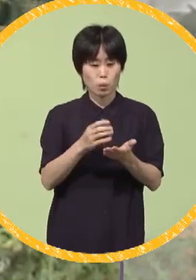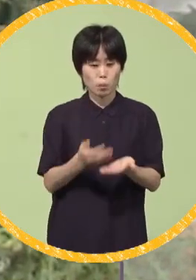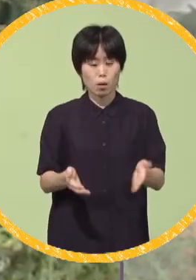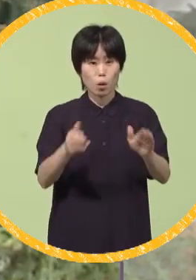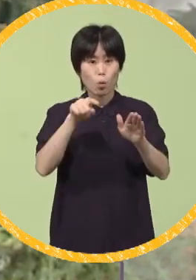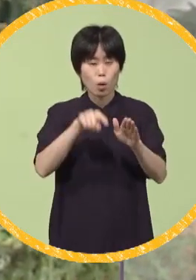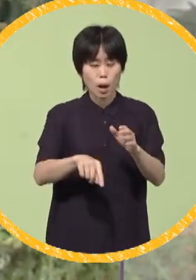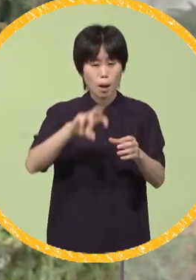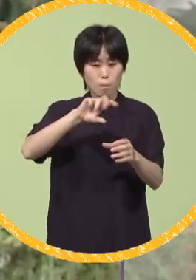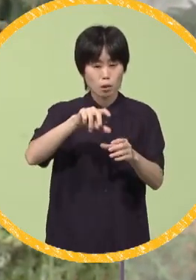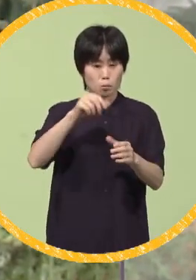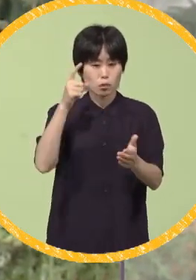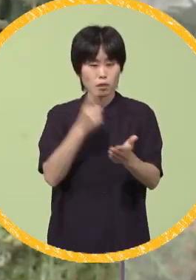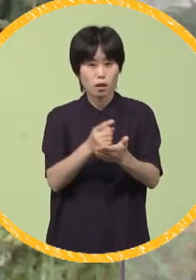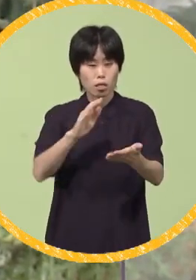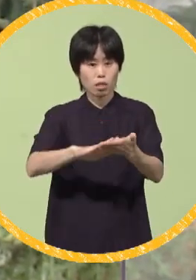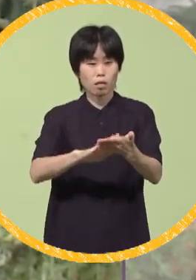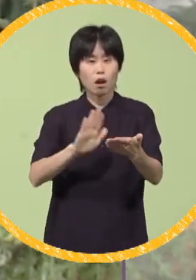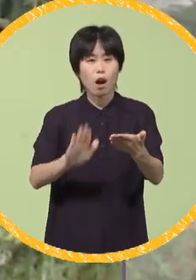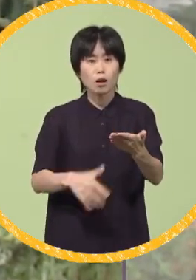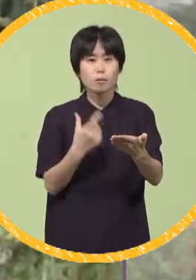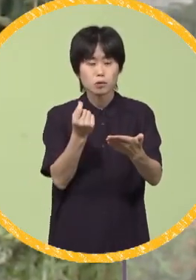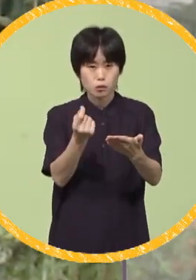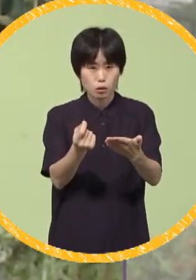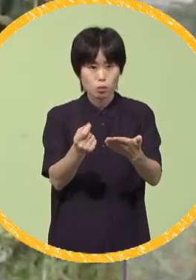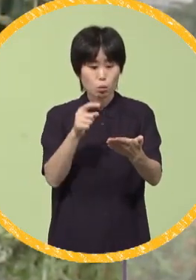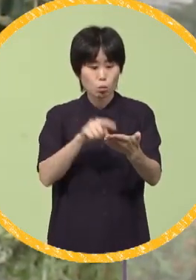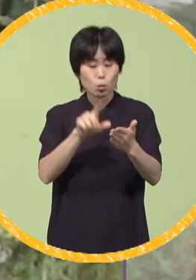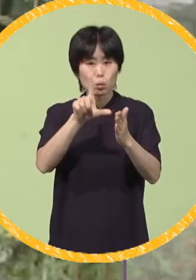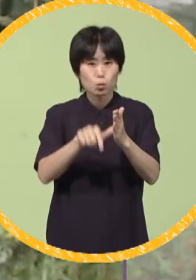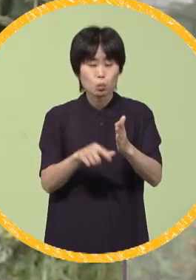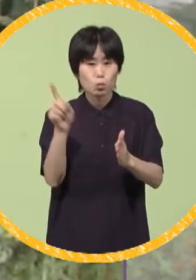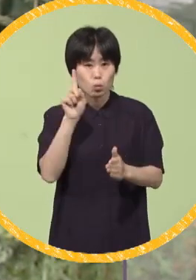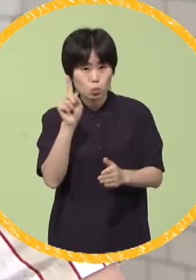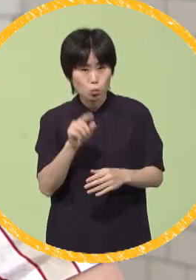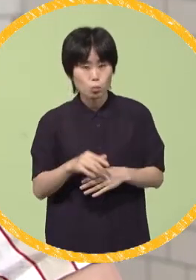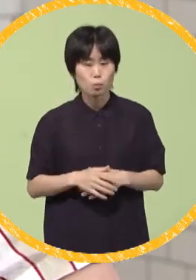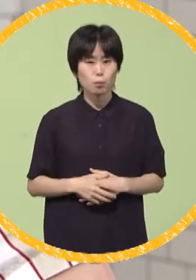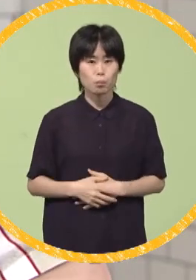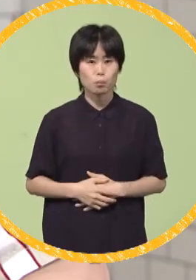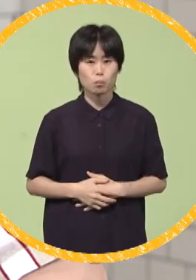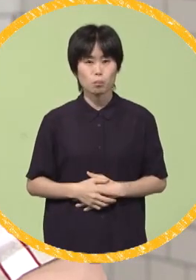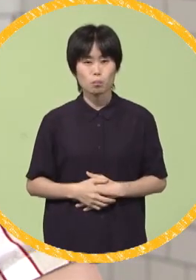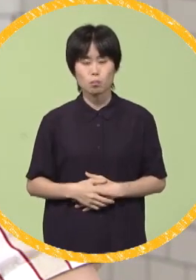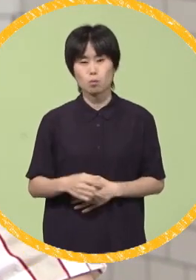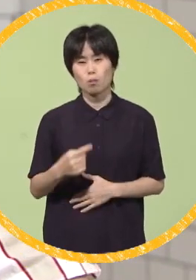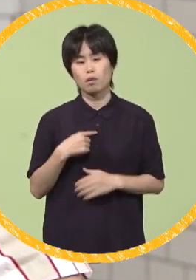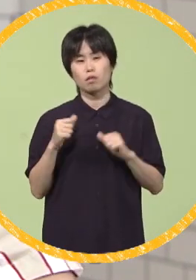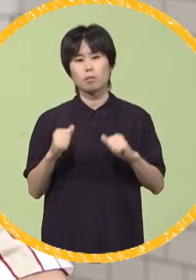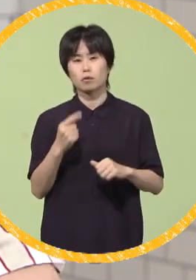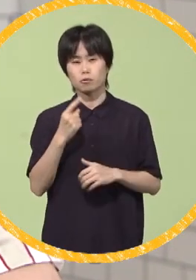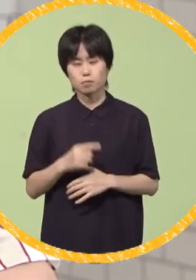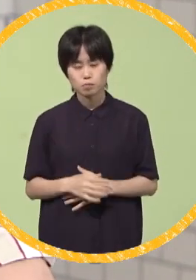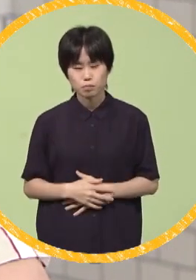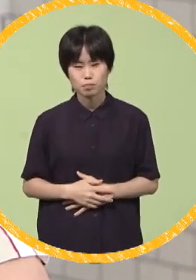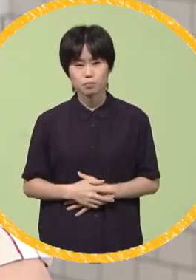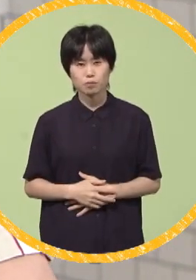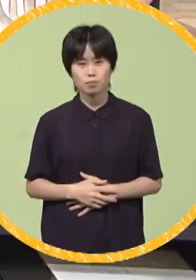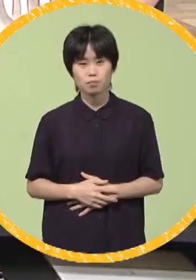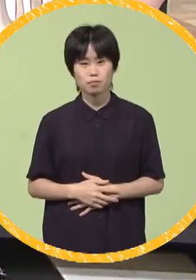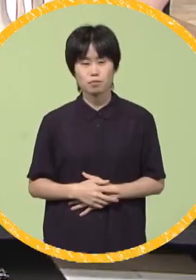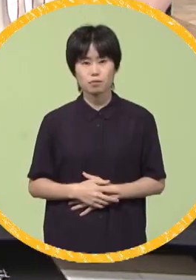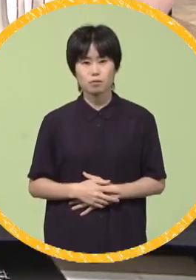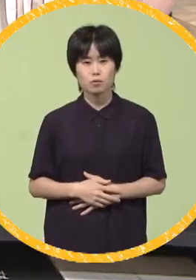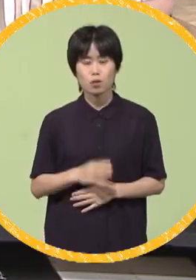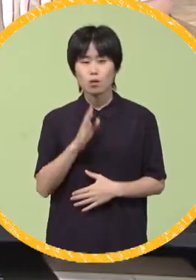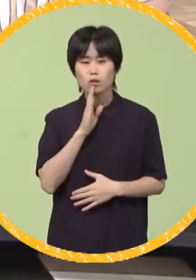ペットボトルとしか書いてないゴミ箱あるじゃない。 ありますあります、あります。 あの時はやんなくていいの、うん、 でも僕はやってます、 はい、いや実はねこ